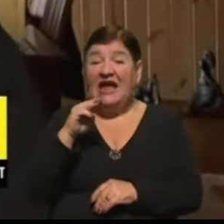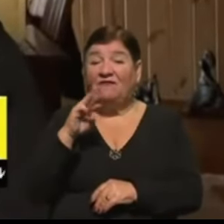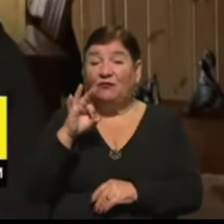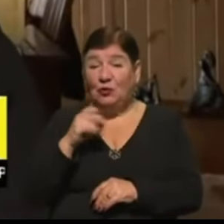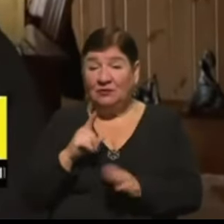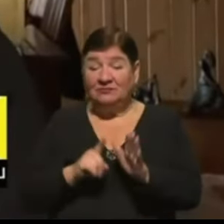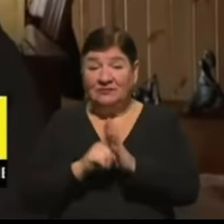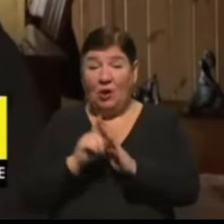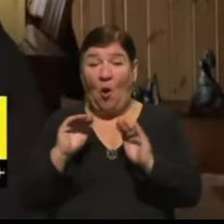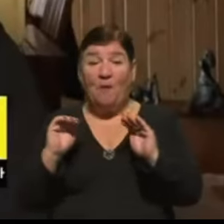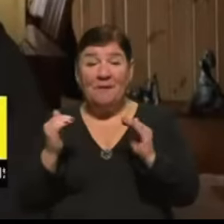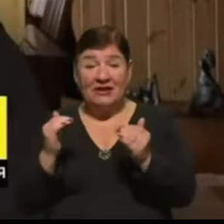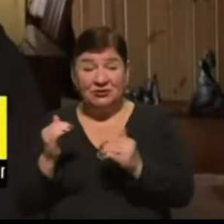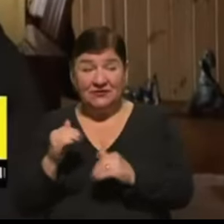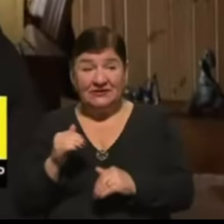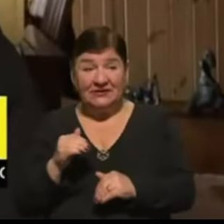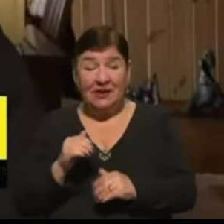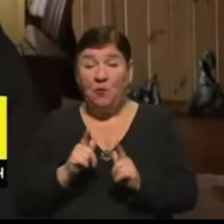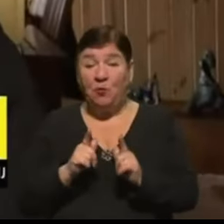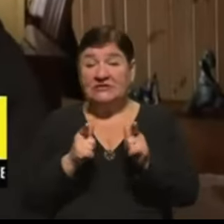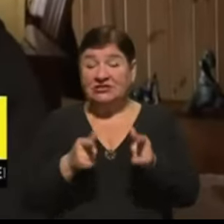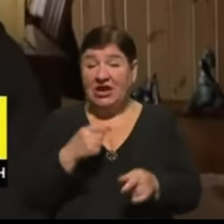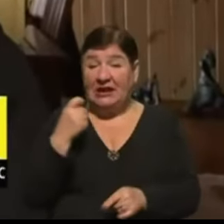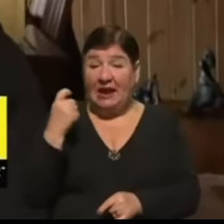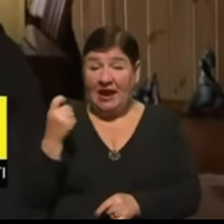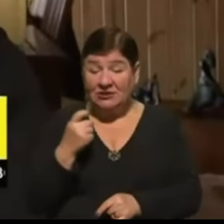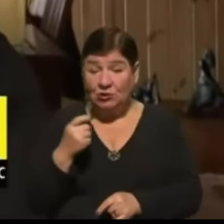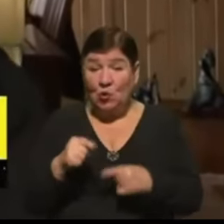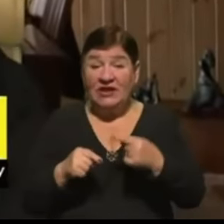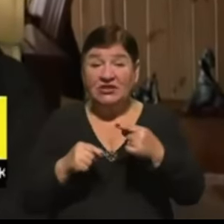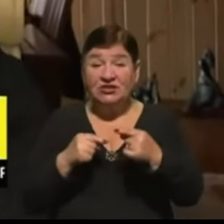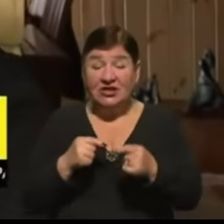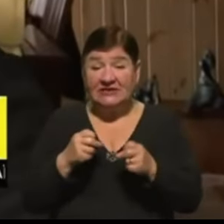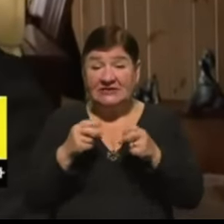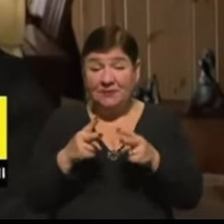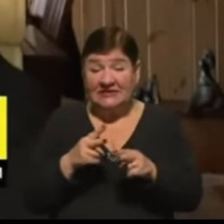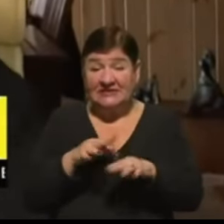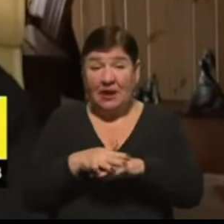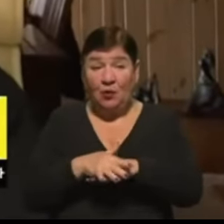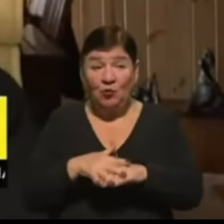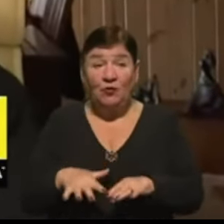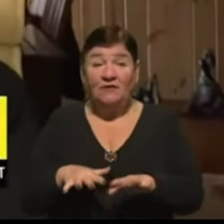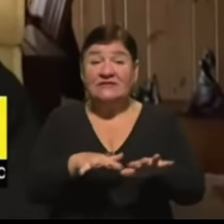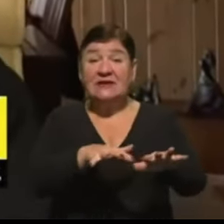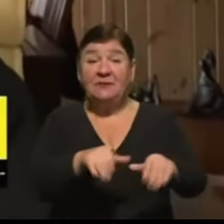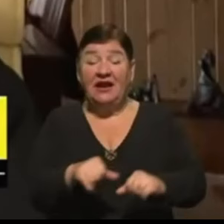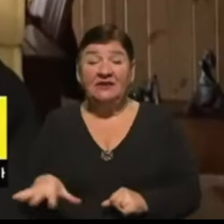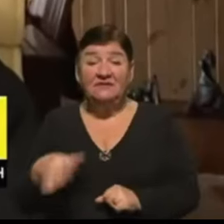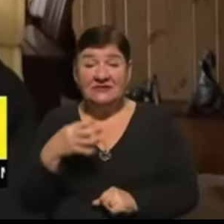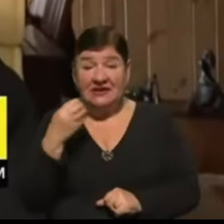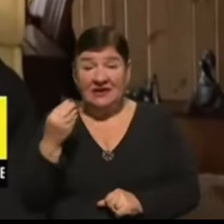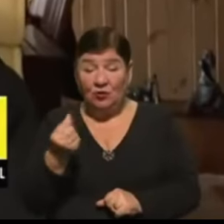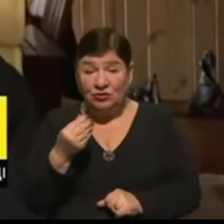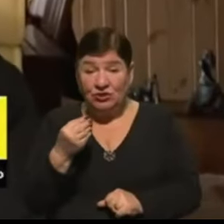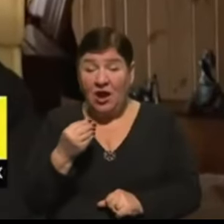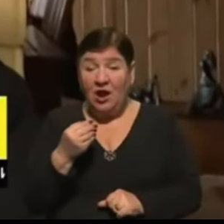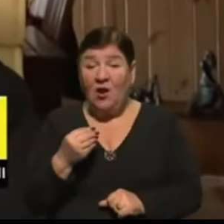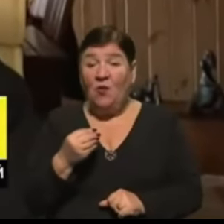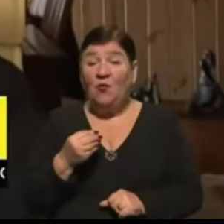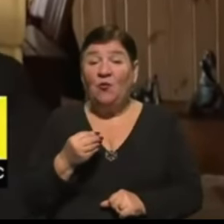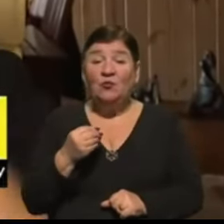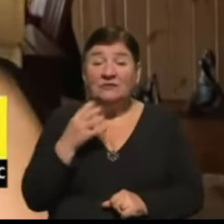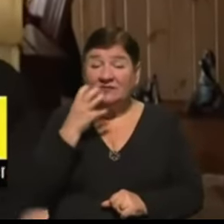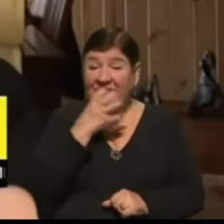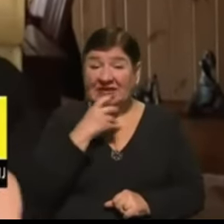починає обмежувати постачання газу і через спецрахунки забирати всі гроші у теплокомуненерго за